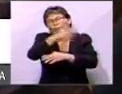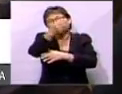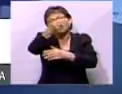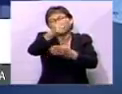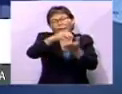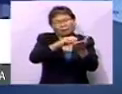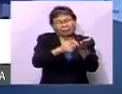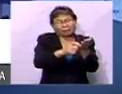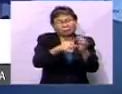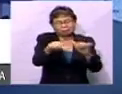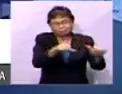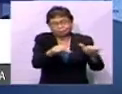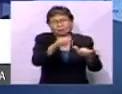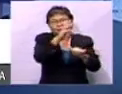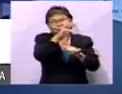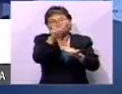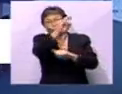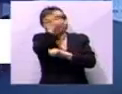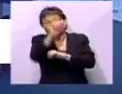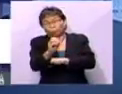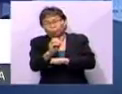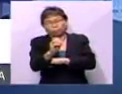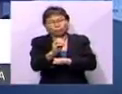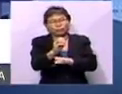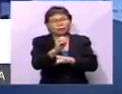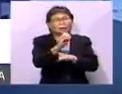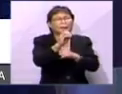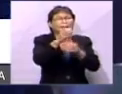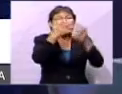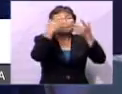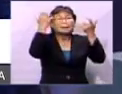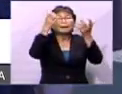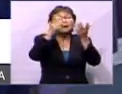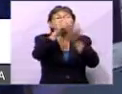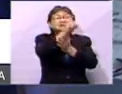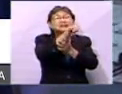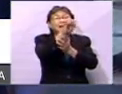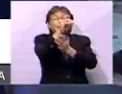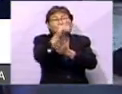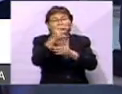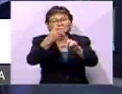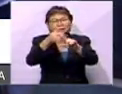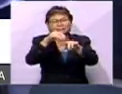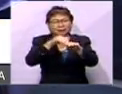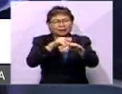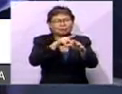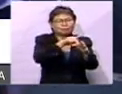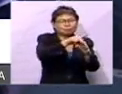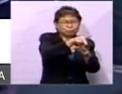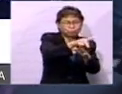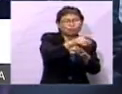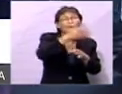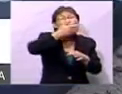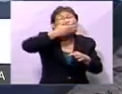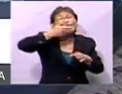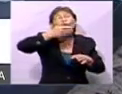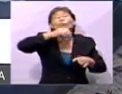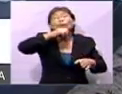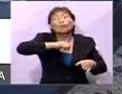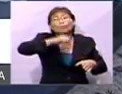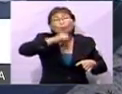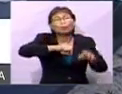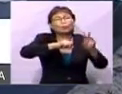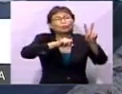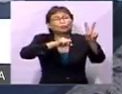aktif. 62% daripada bil debit Maybank pada masa ini adalah daripada segmen profesional muda berusia